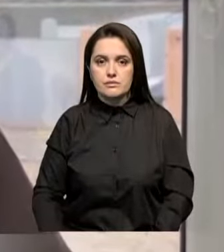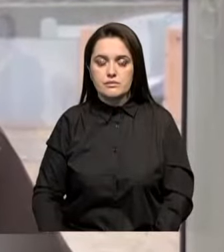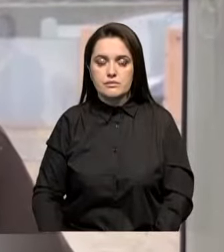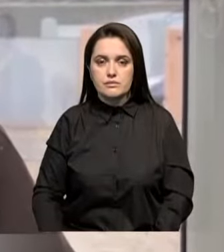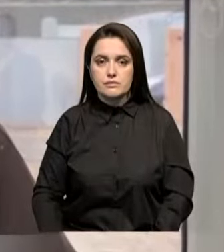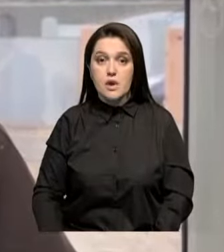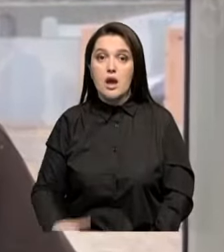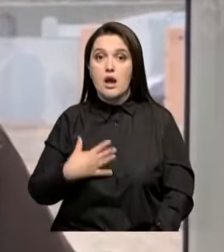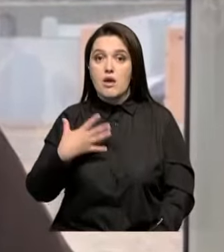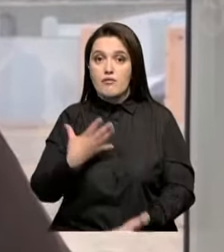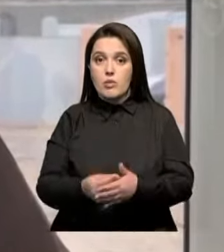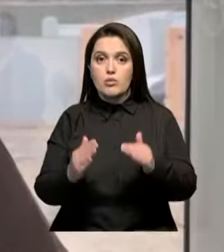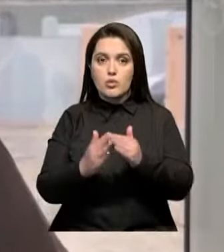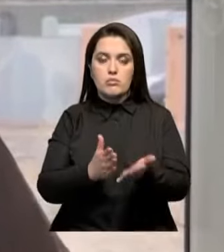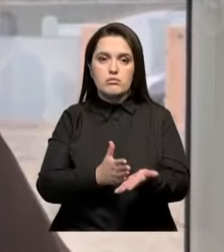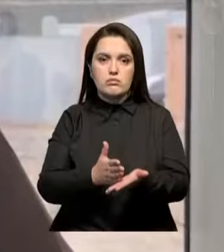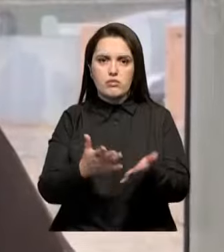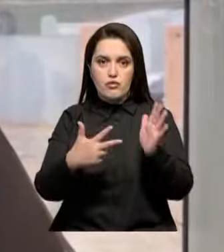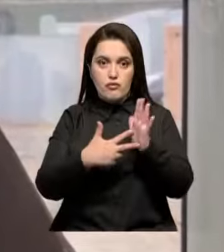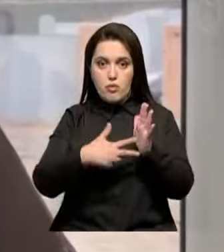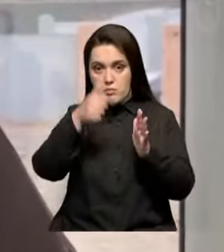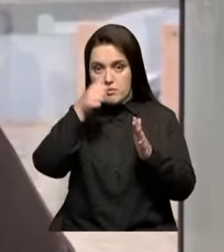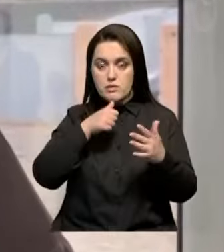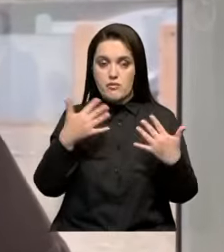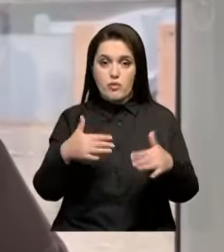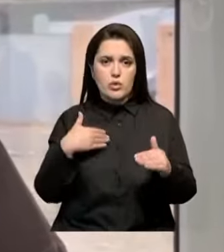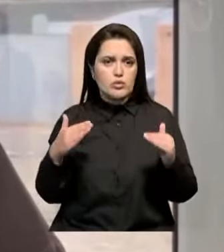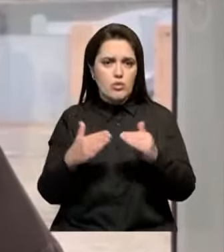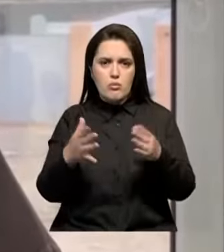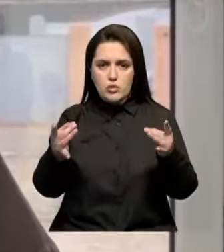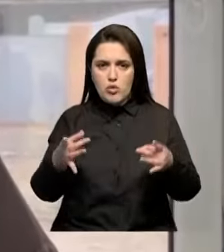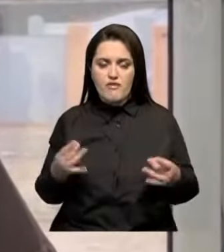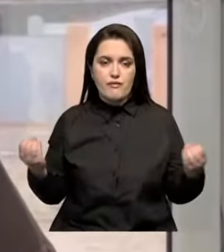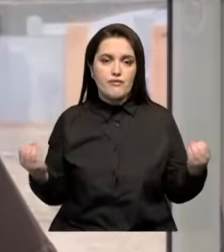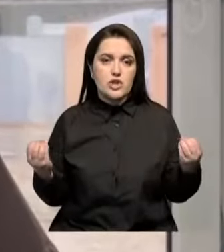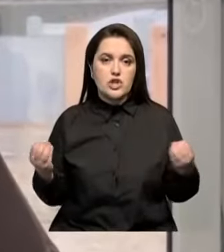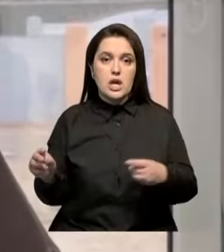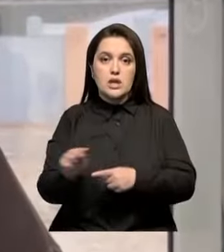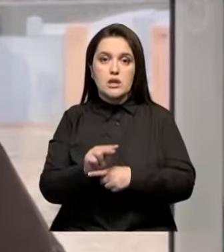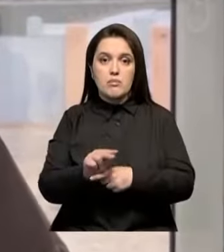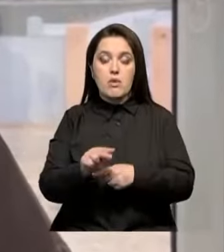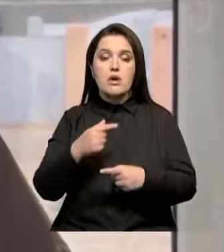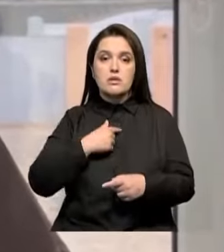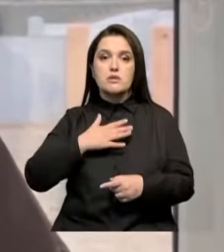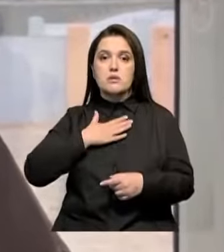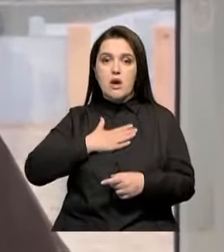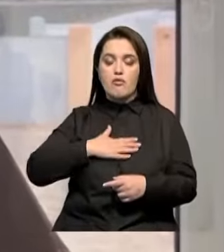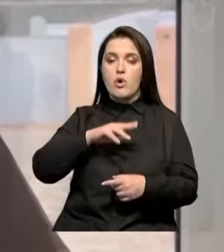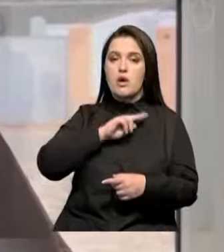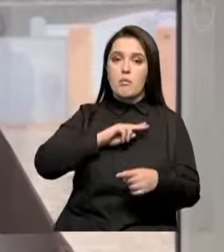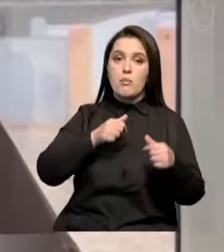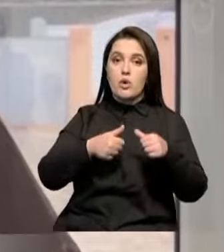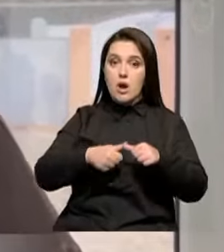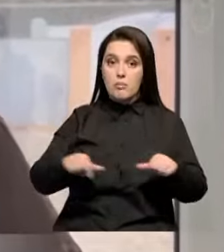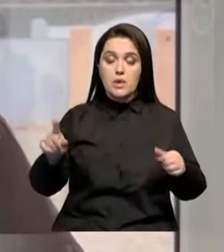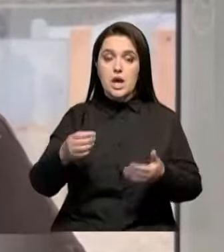В своем доме я прожила всего 8 месяцев. У меня был новый дом со свежим ремонтом. Я довольна итогами работы комиссии.